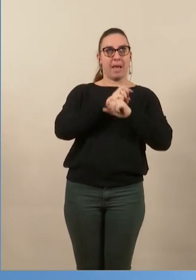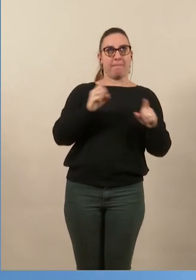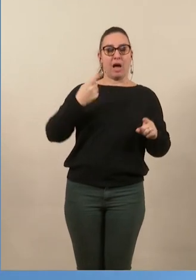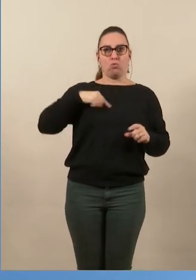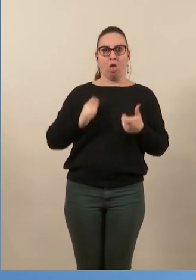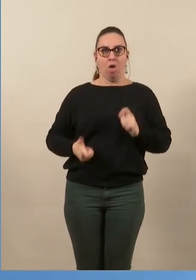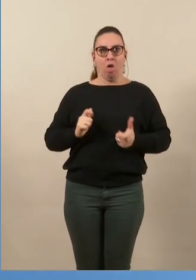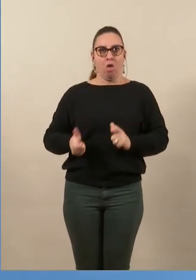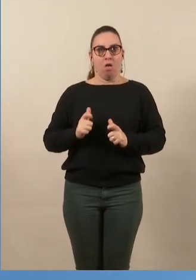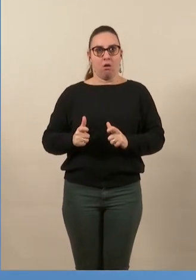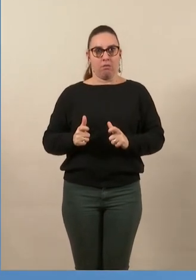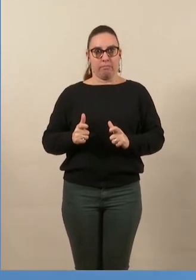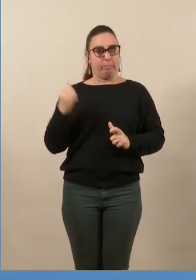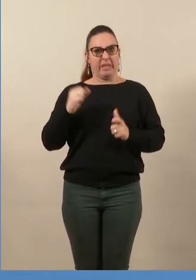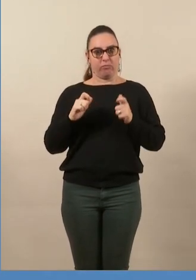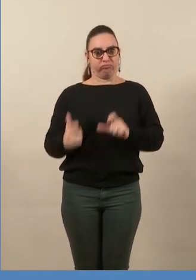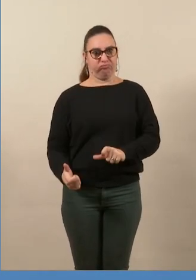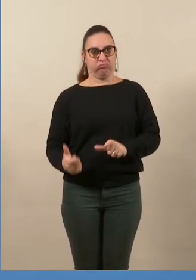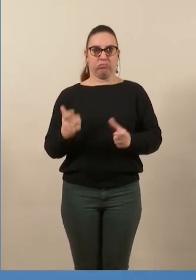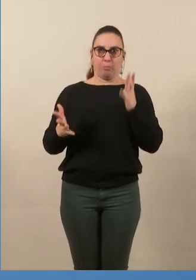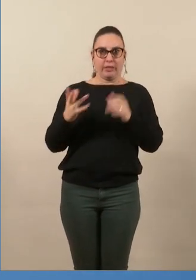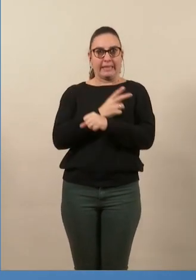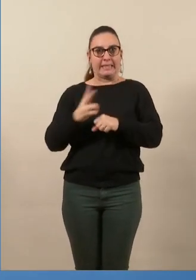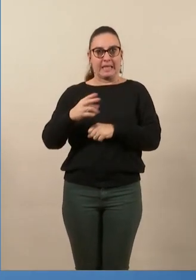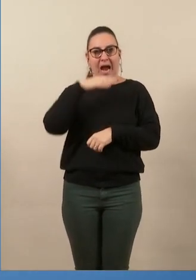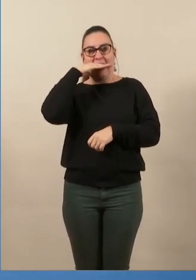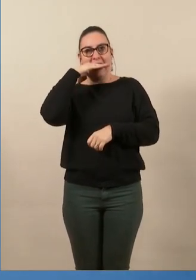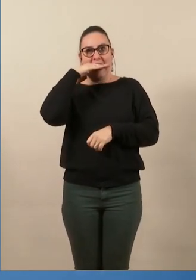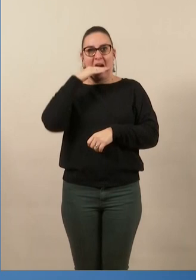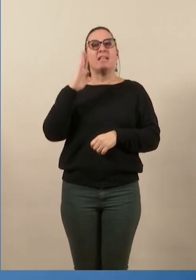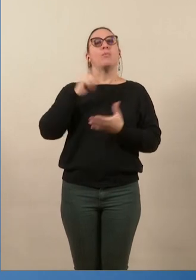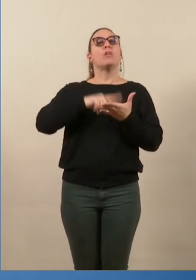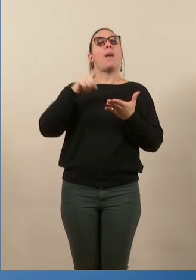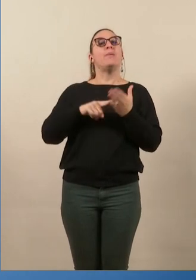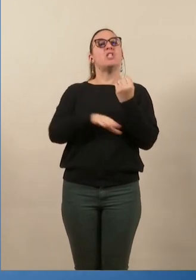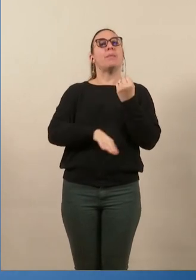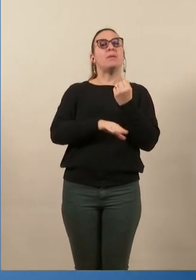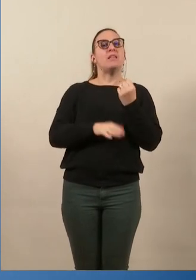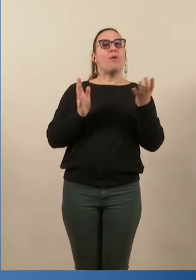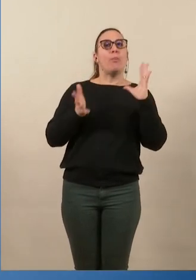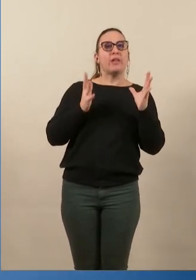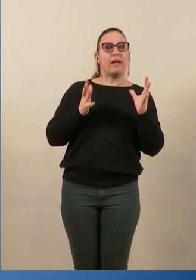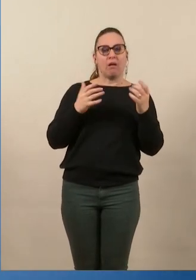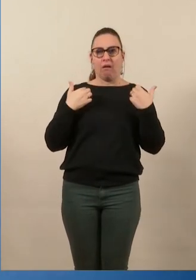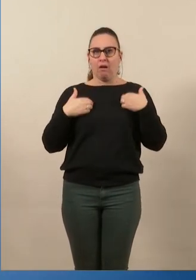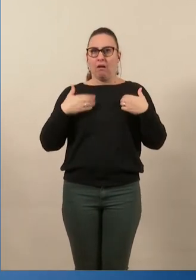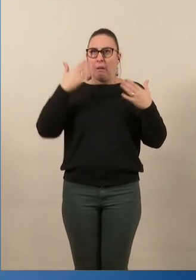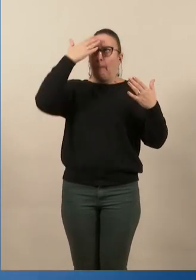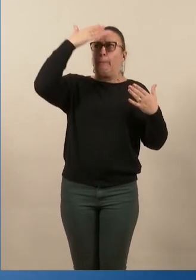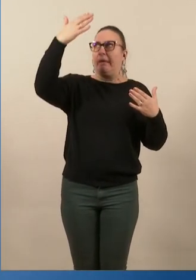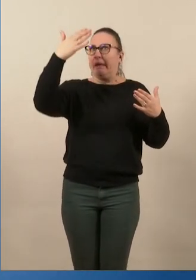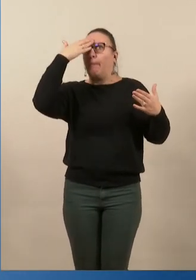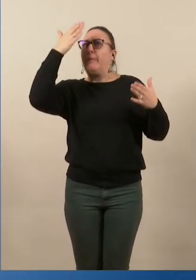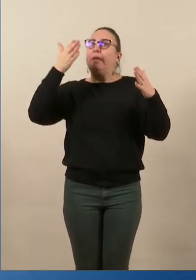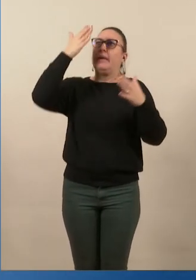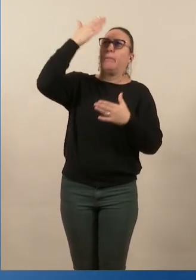on est même plutôt très mal comme quoi à faire des budgets primitifs qui s'apparentent davantage à des plans sur la comète pour ne pas dire